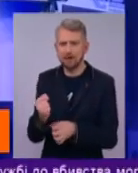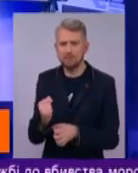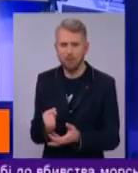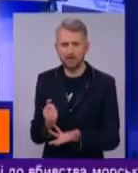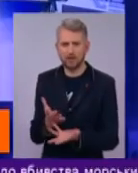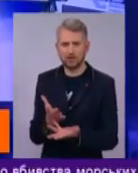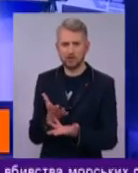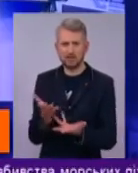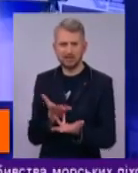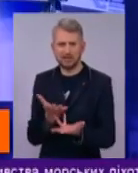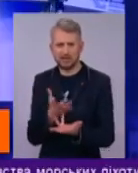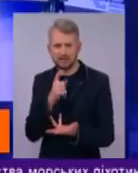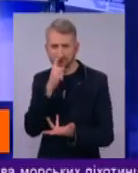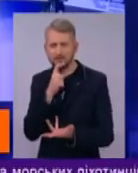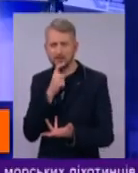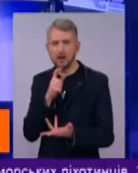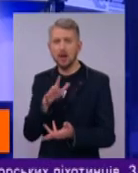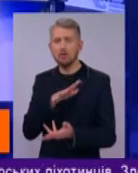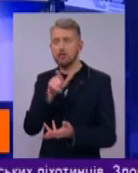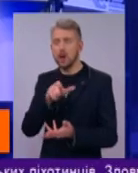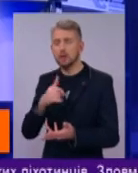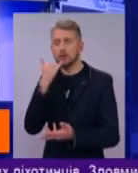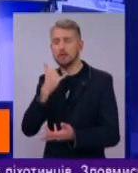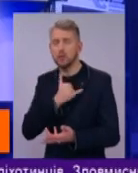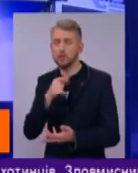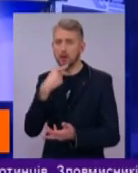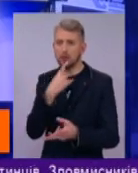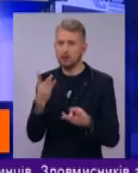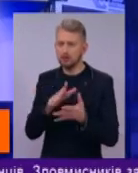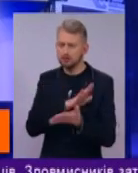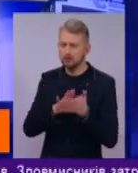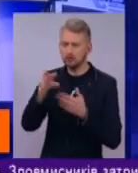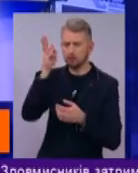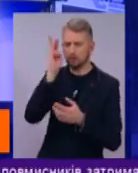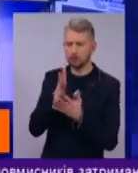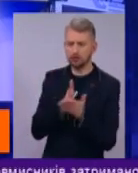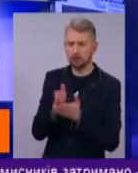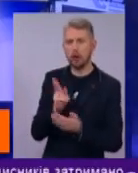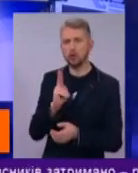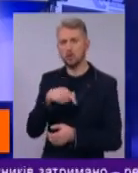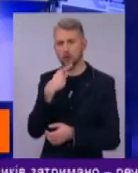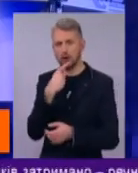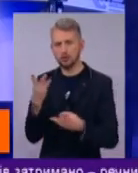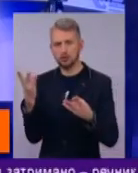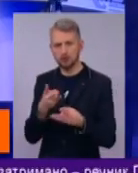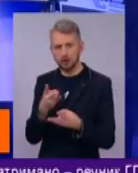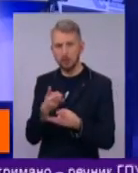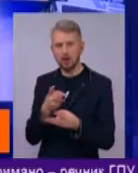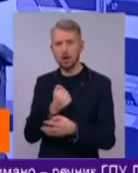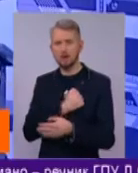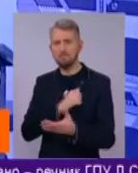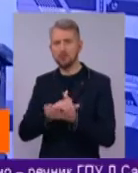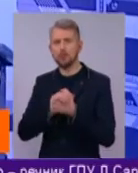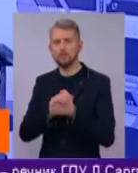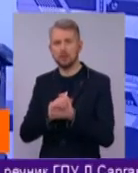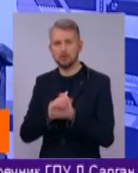і ну фактично ось там люди бувають телефонують, кажуть, треба суто дипломатичний шлях. Хтось каже про введення миротворчого